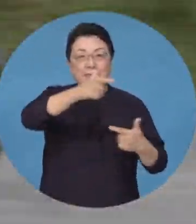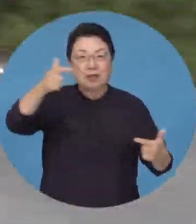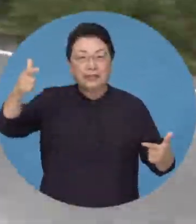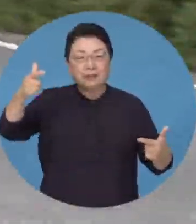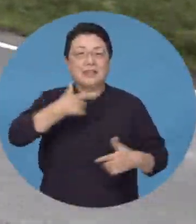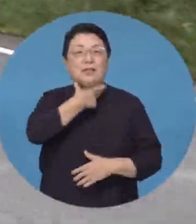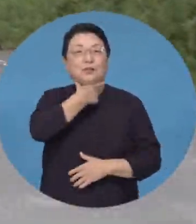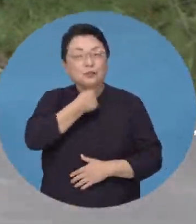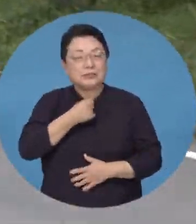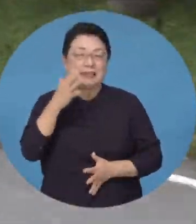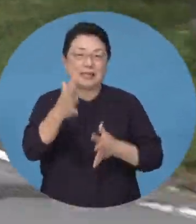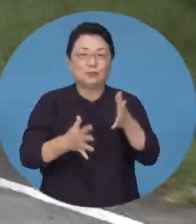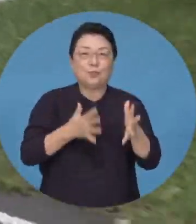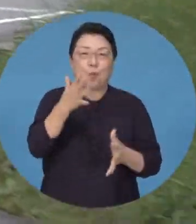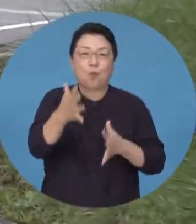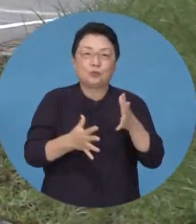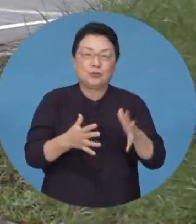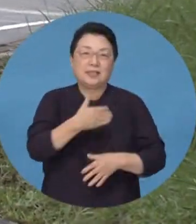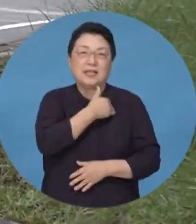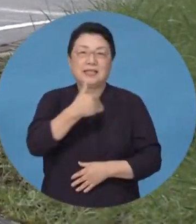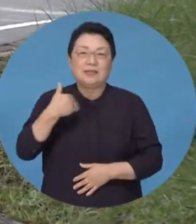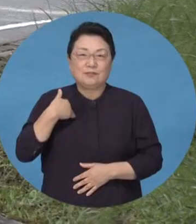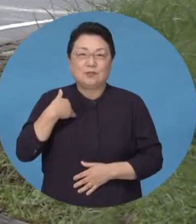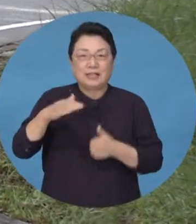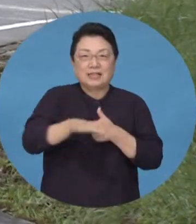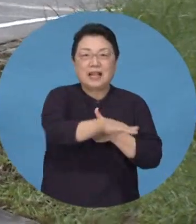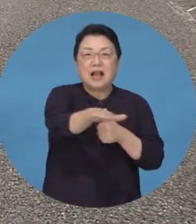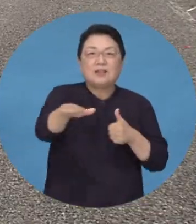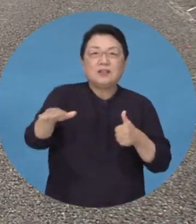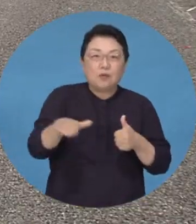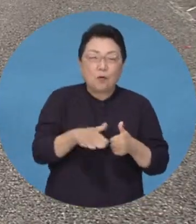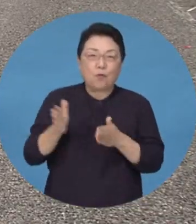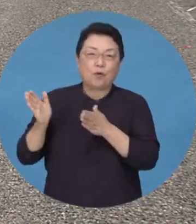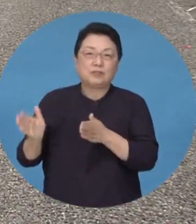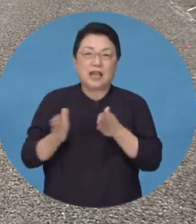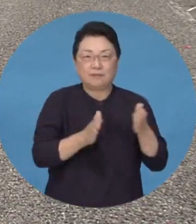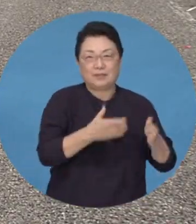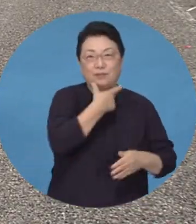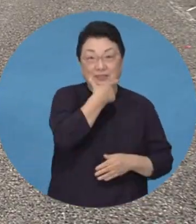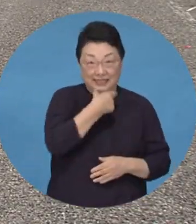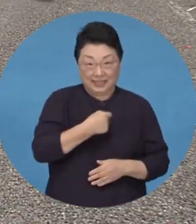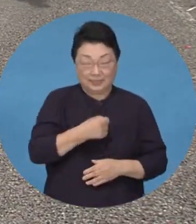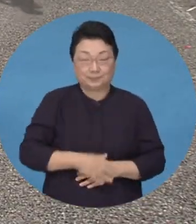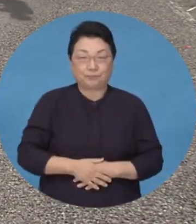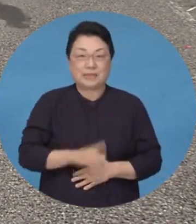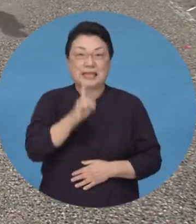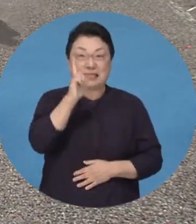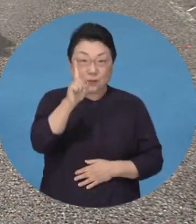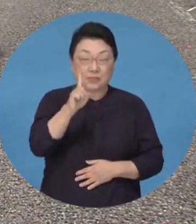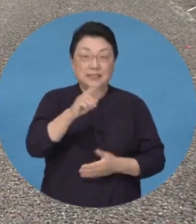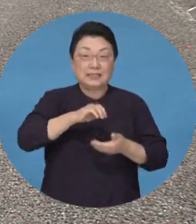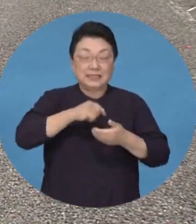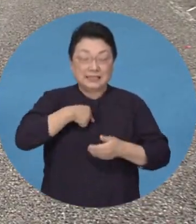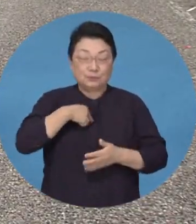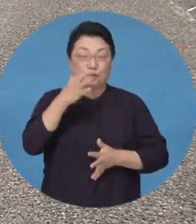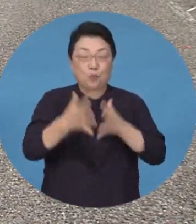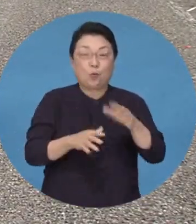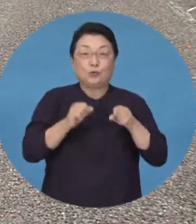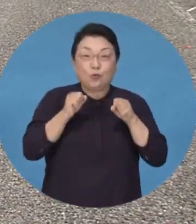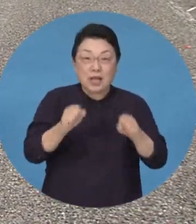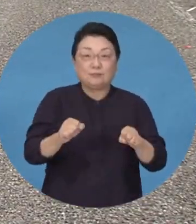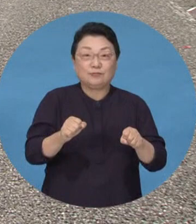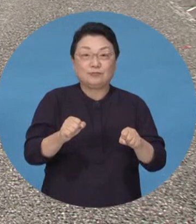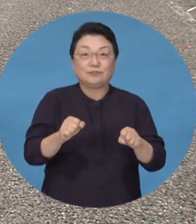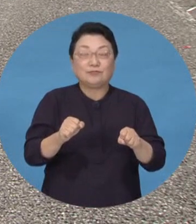のスポーツができるような環境整備をやっていきたいと思います一人一スポーツこうすることで